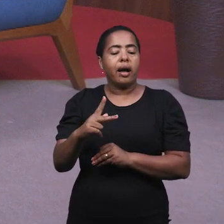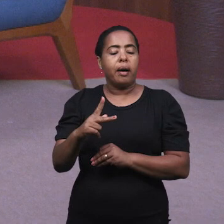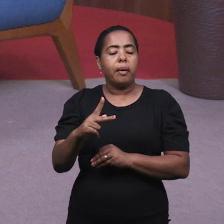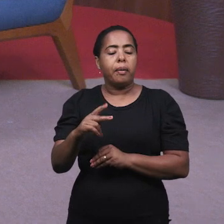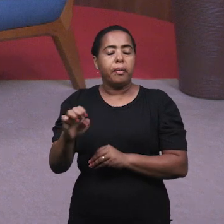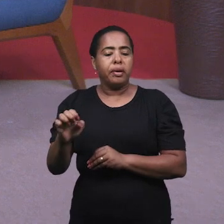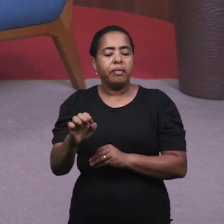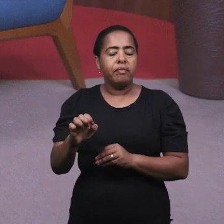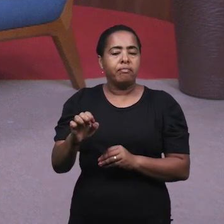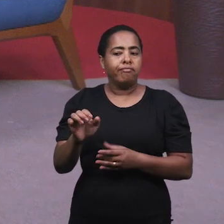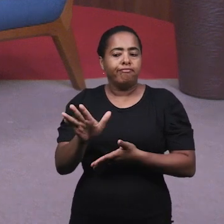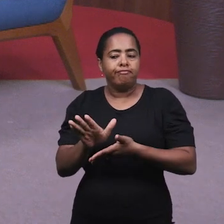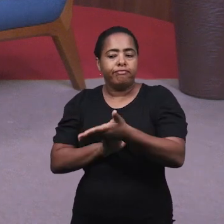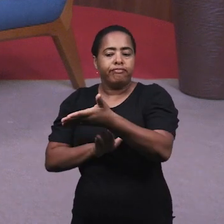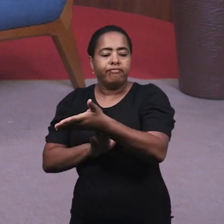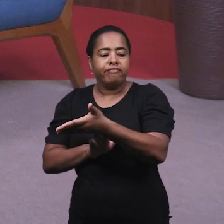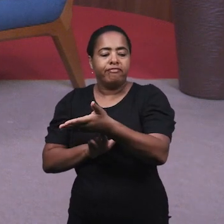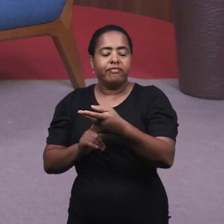comment